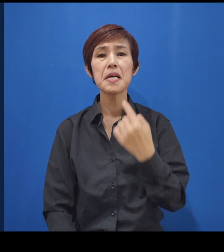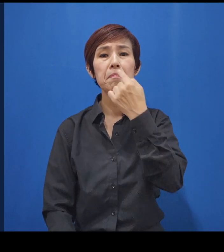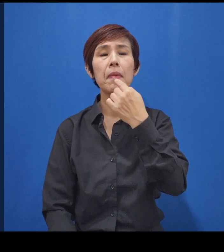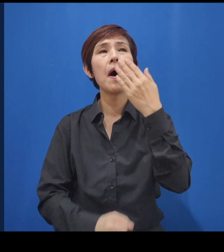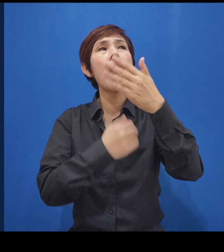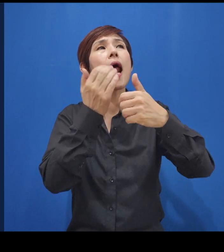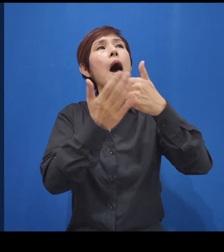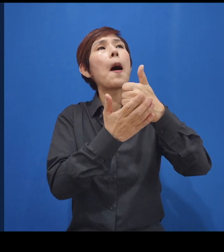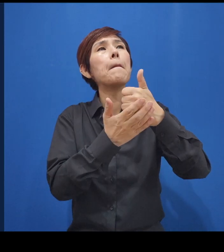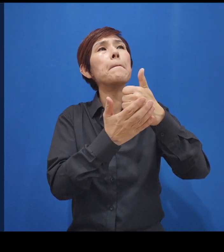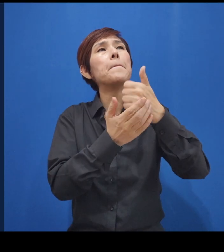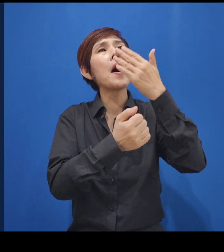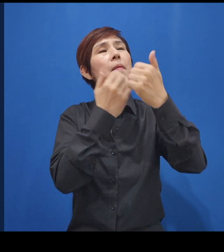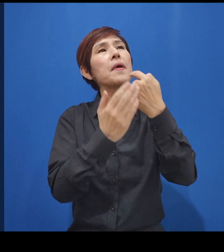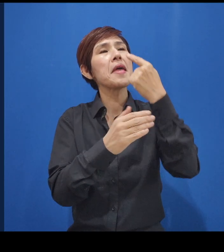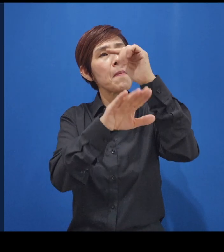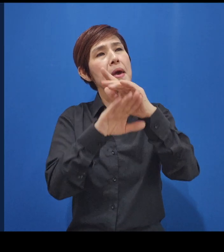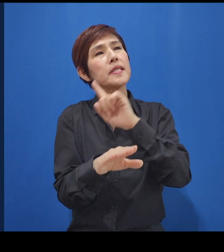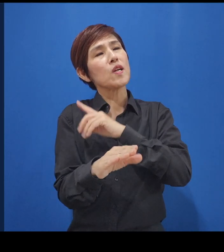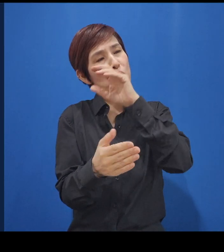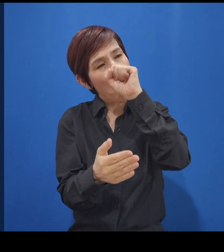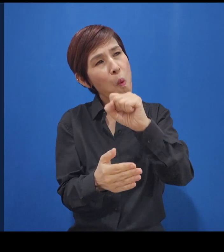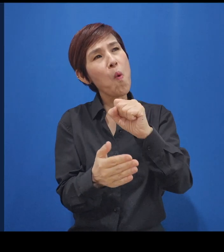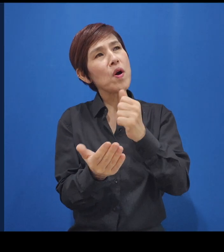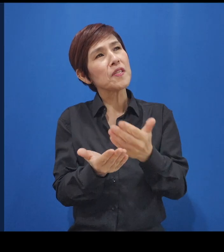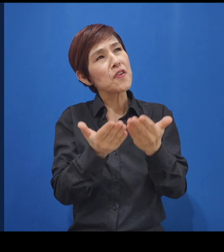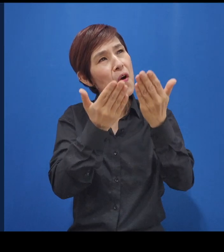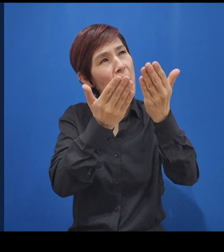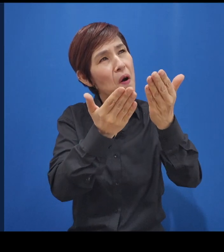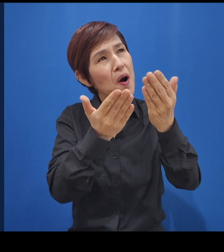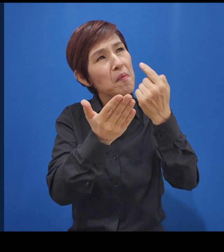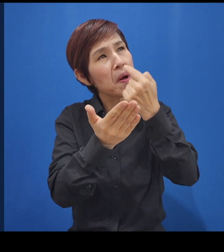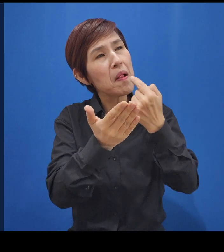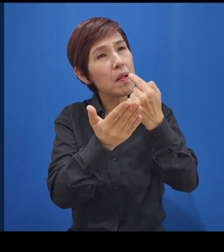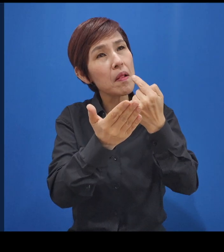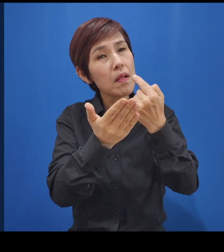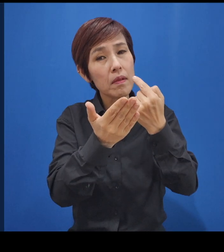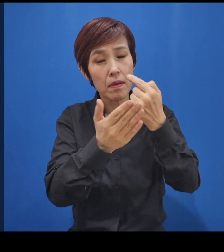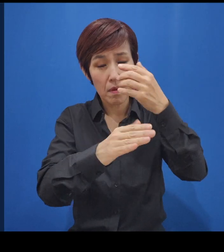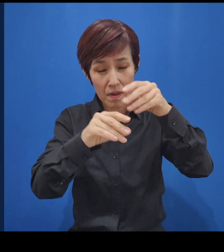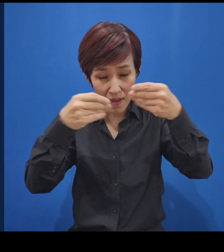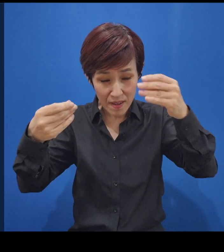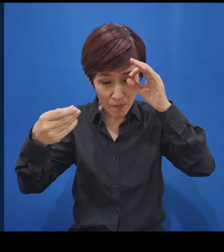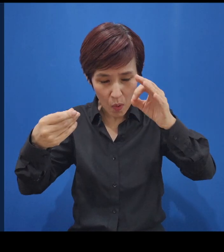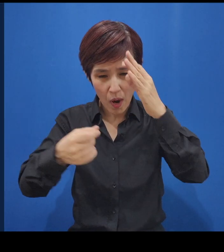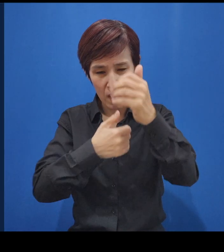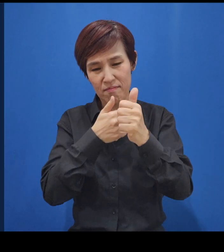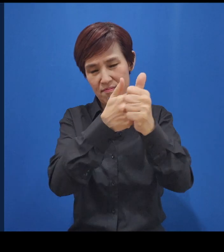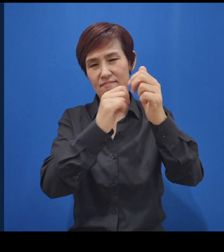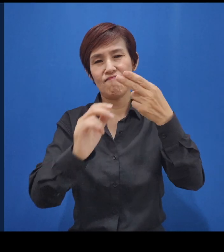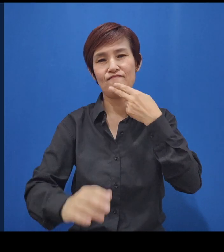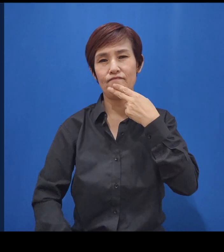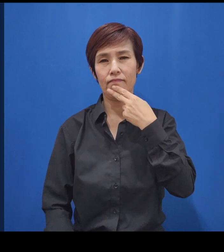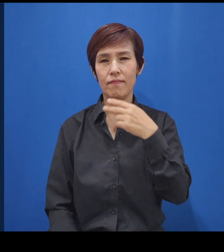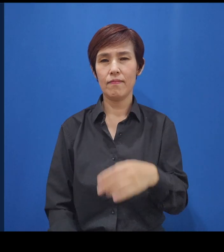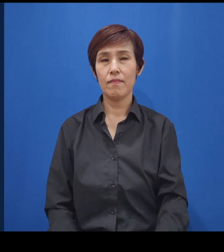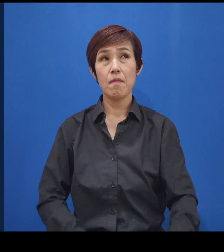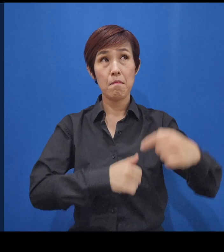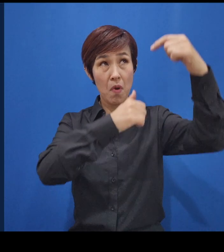하나님이에요. 가장 좋은 것으로 예배드려야지. 근데 하나님을 따르진 않아요. 명령을 행하지도